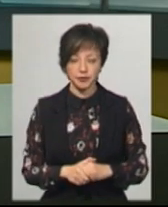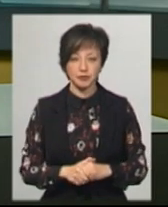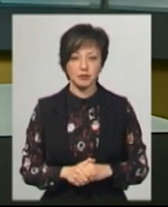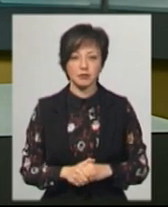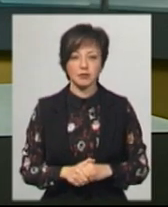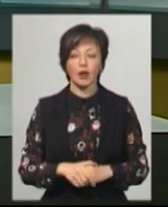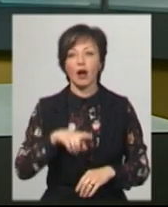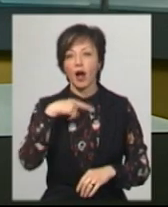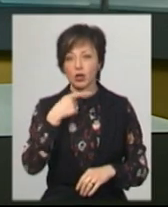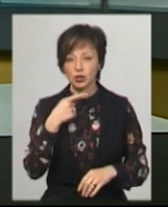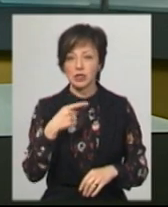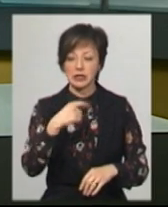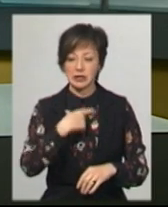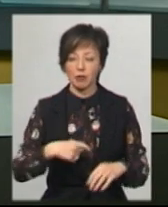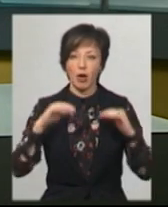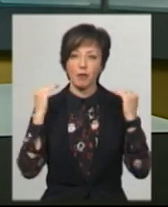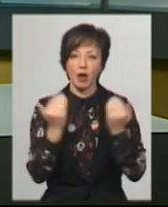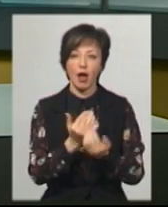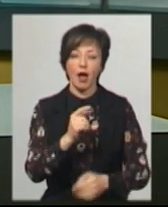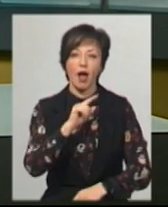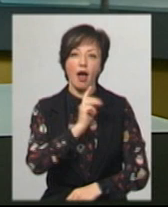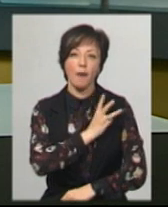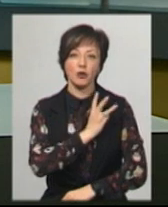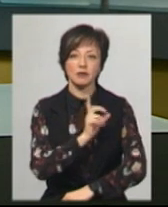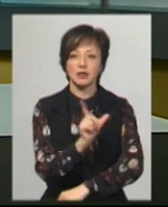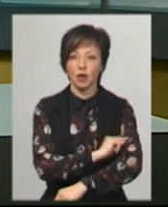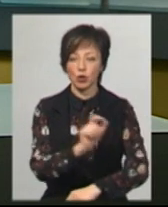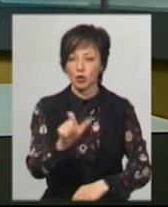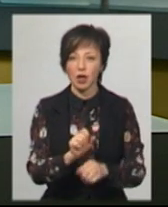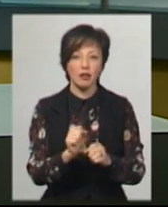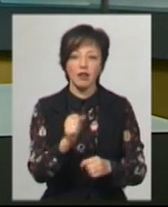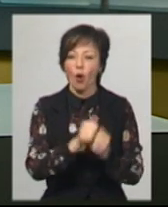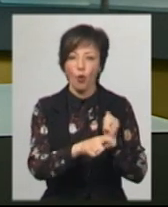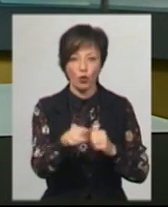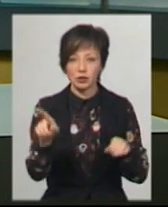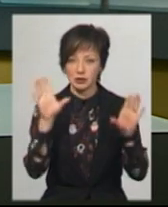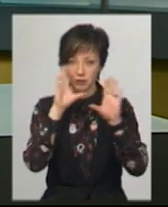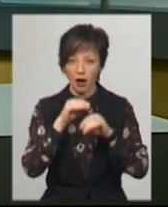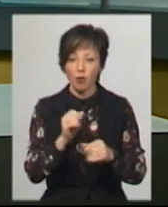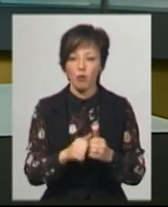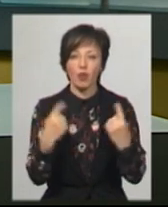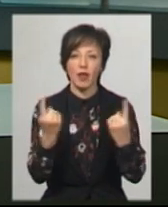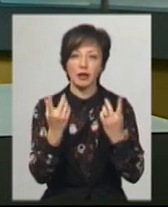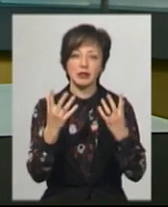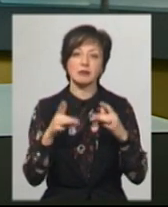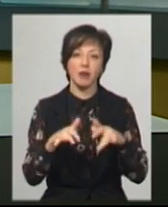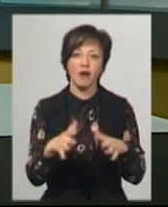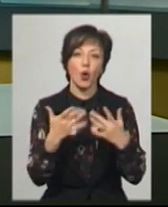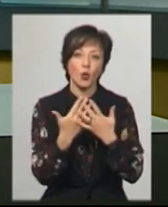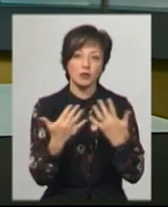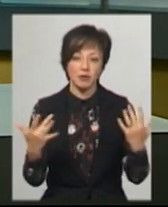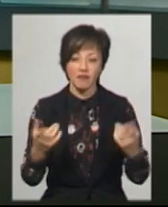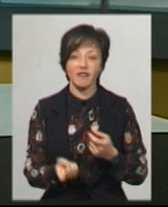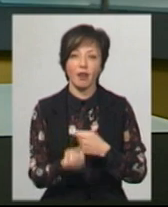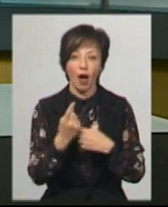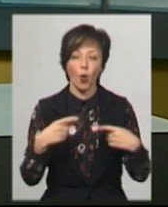Маримонська. Каже, самоізоляція емоційно виснажує людину, і не кожен здатен буденні справи урізноманітити. А через це й виникають